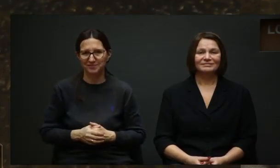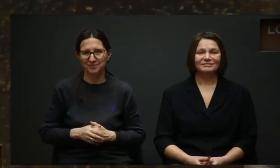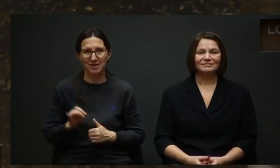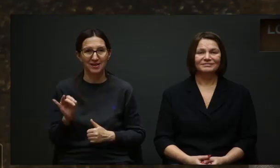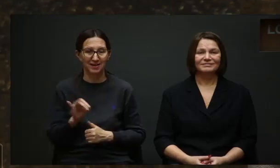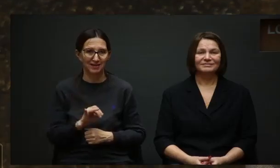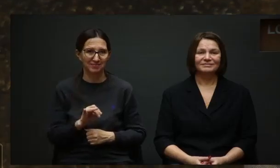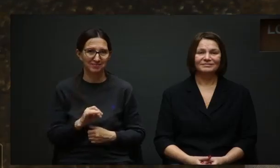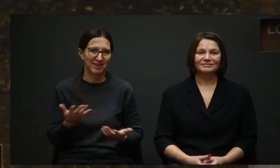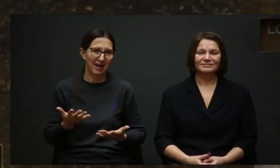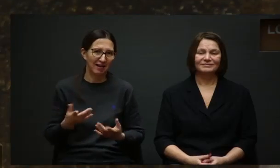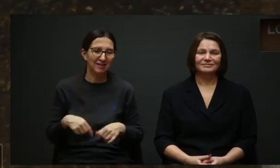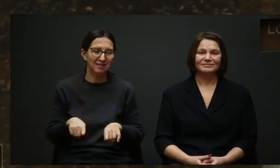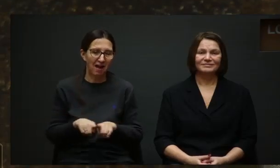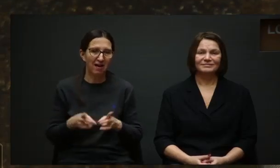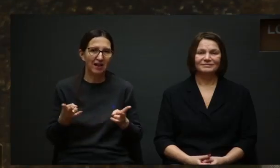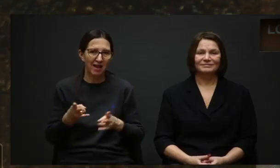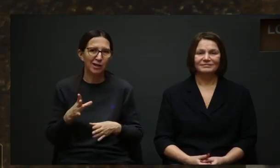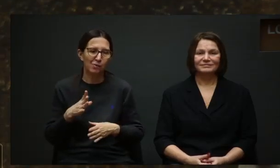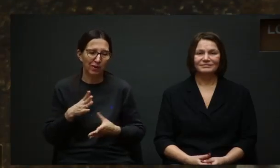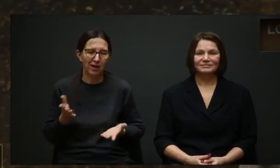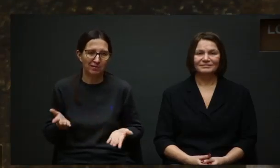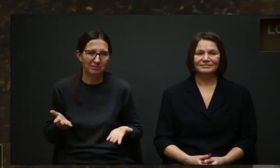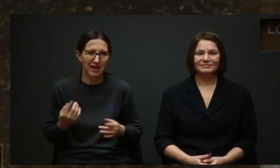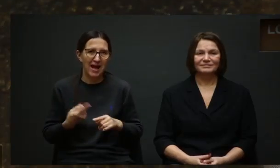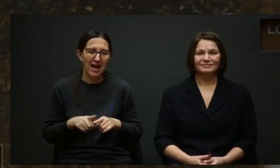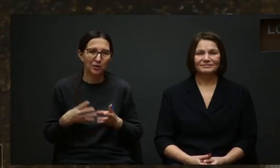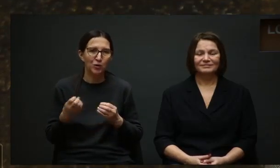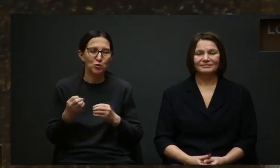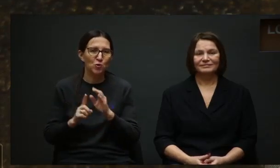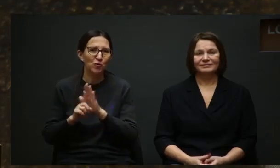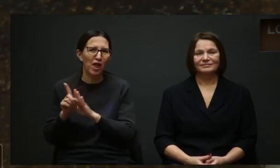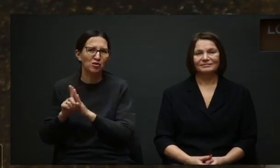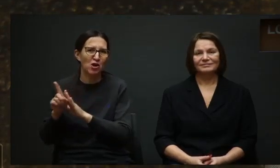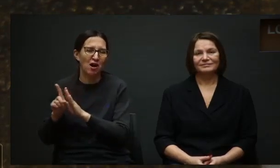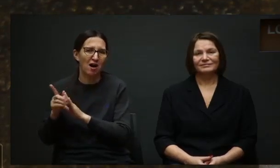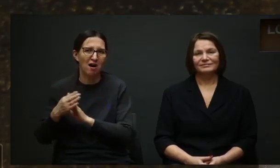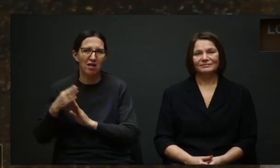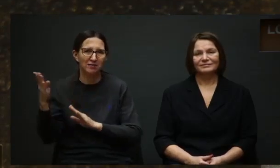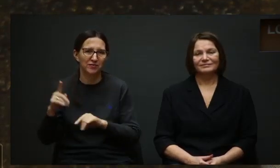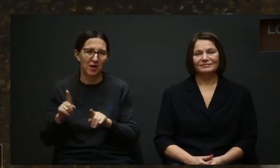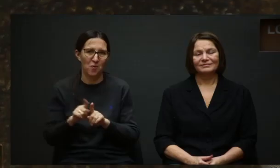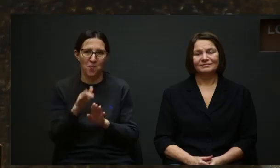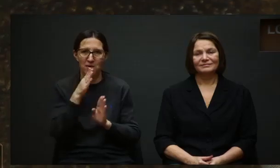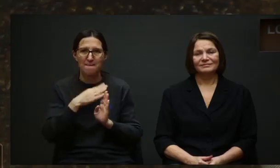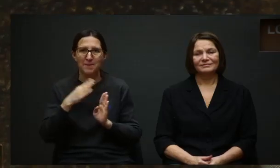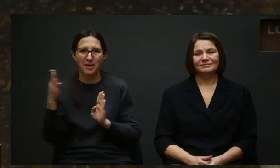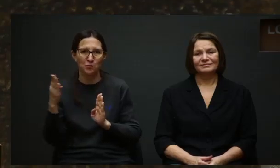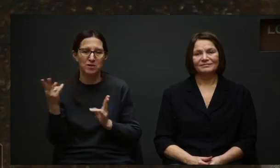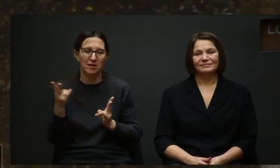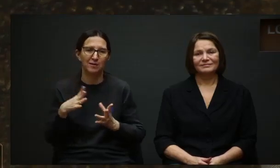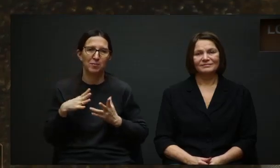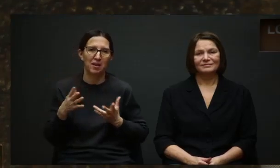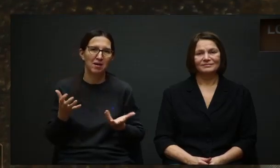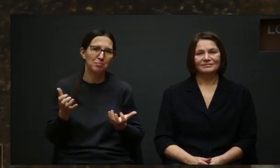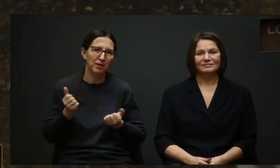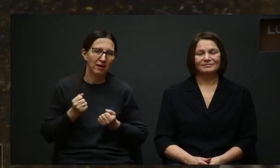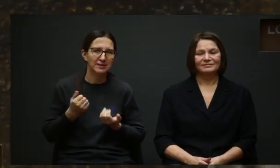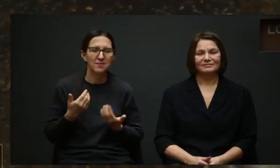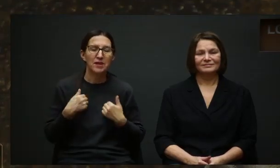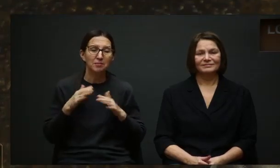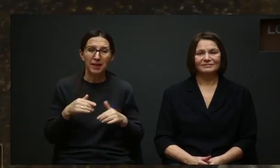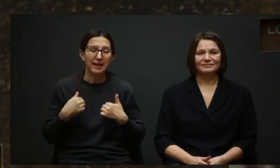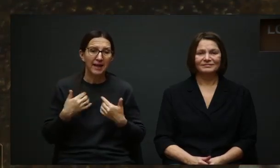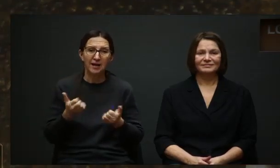И как-то, так сказать, надо было где-то еще в начальном таком периоде принимать... какие-то, ну, я не